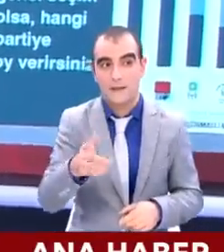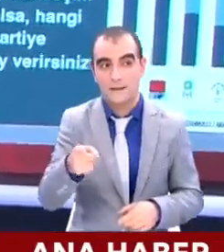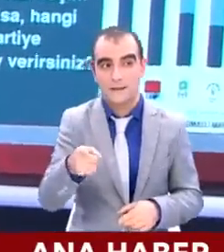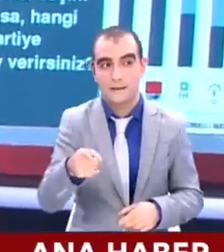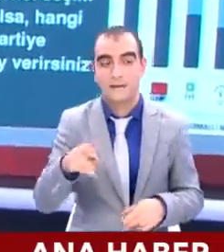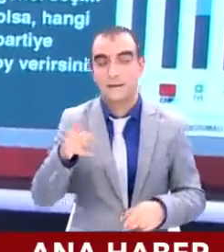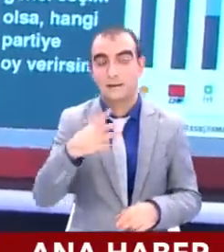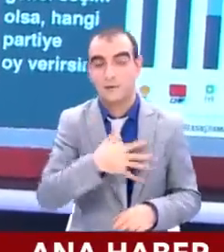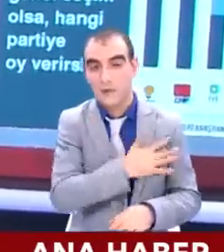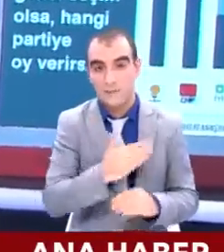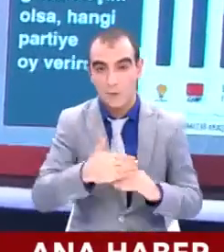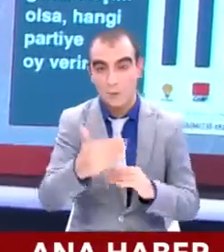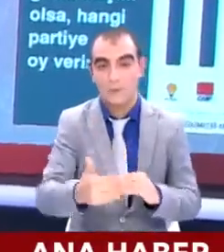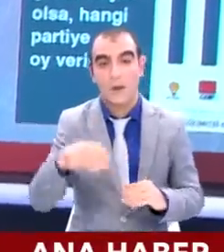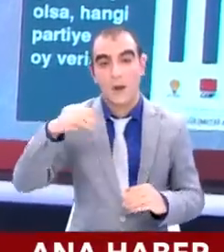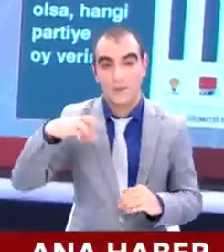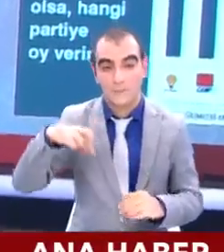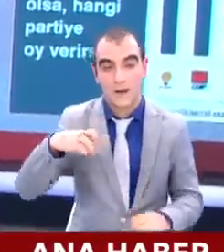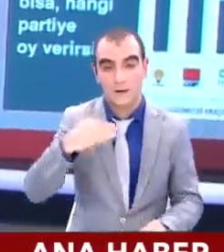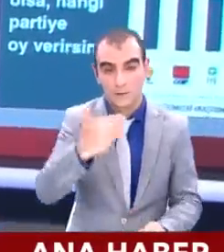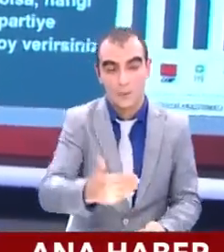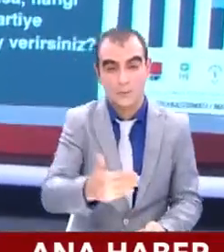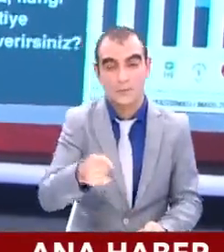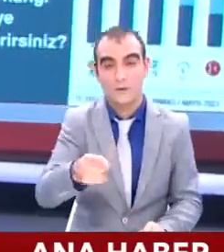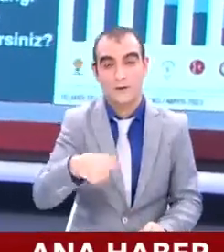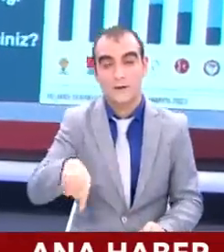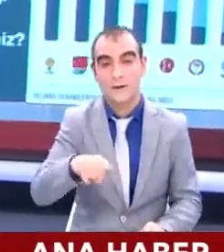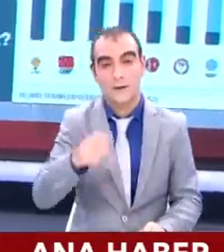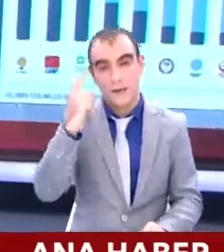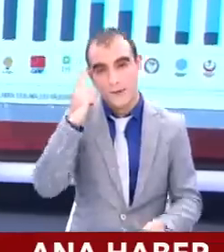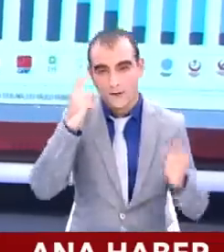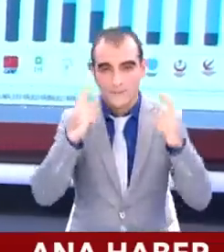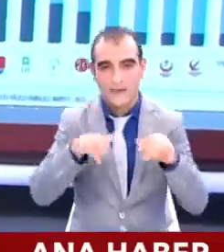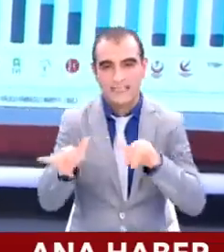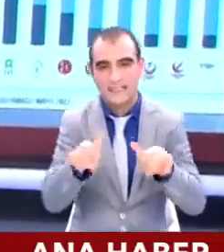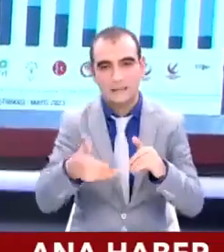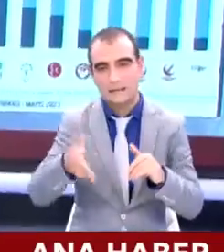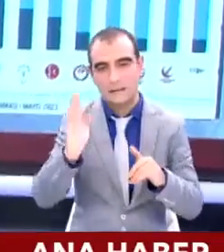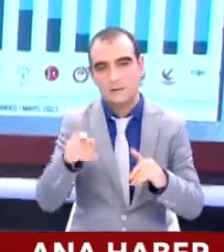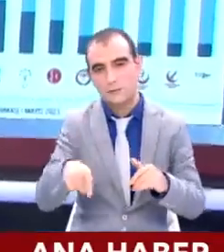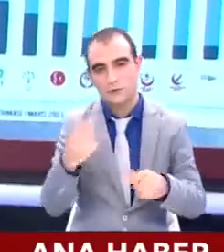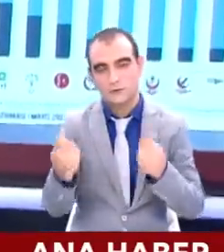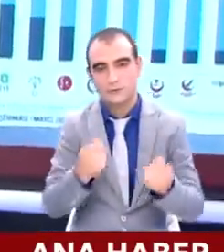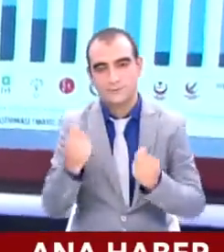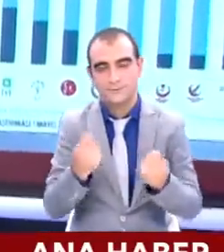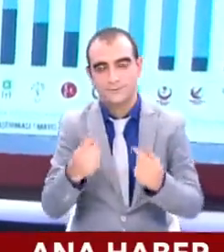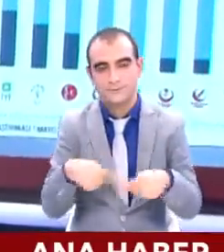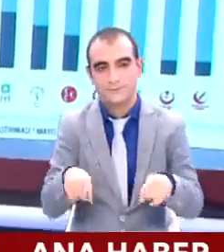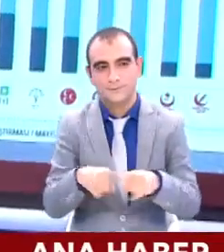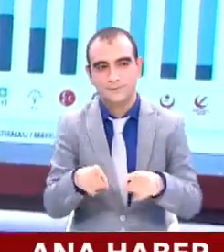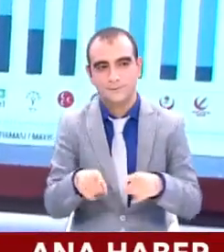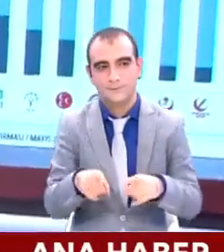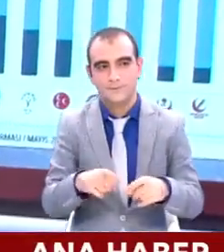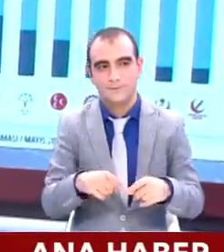Kılıçdaroğlu önünde bazılarında Erdoğan'ın önünde dediğim gibi Bazılarında da o iş kafa kafaya gidiyor bize şunu gösteriyor Bu tür çalışmalar kamu yoklamaları